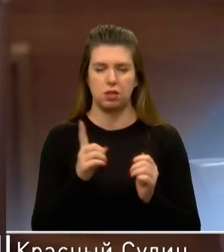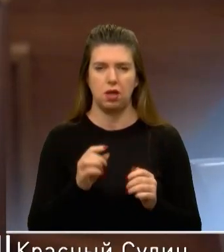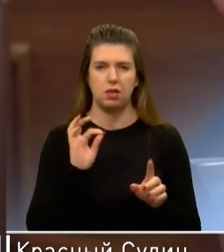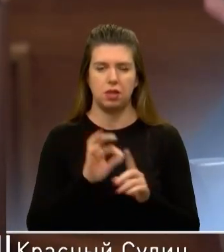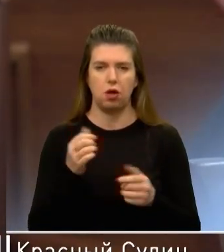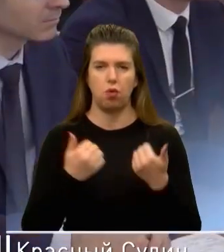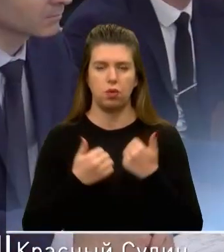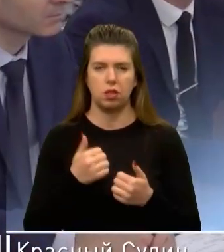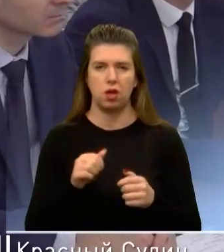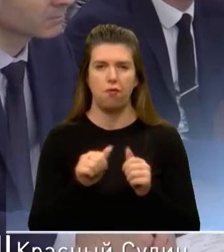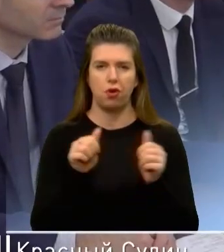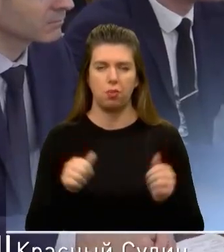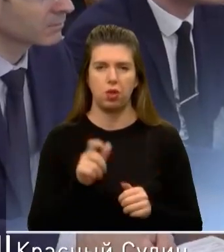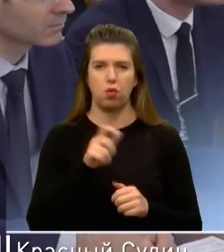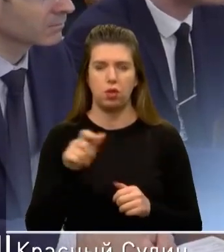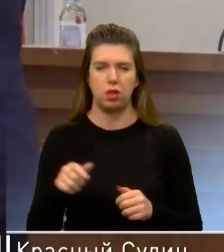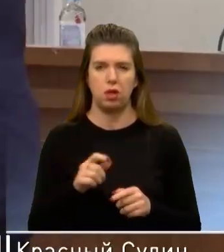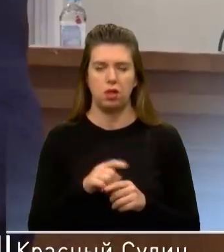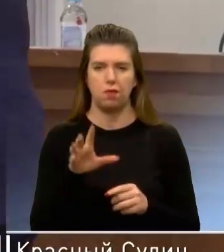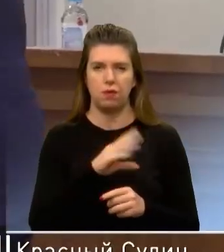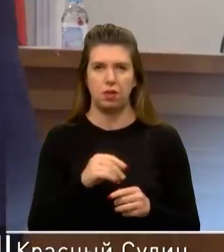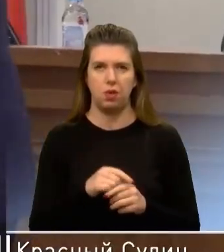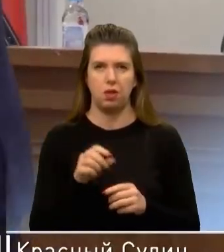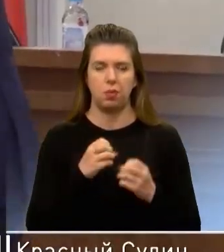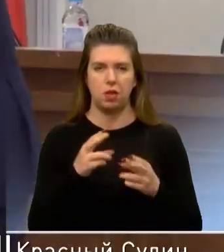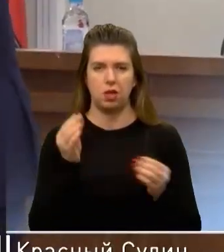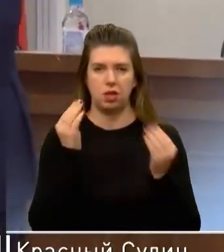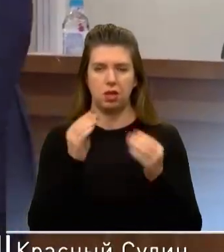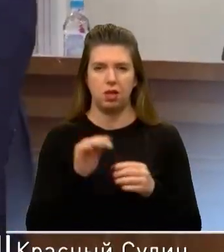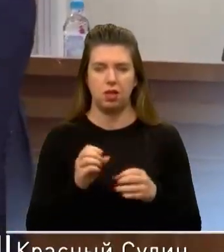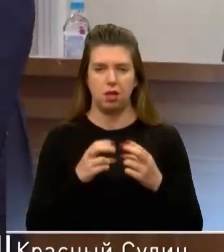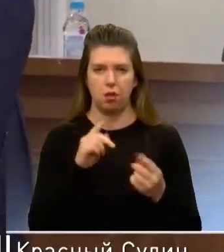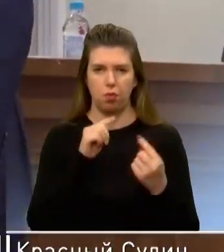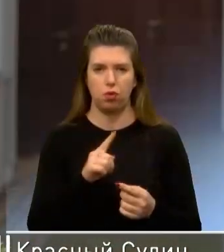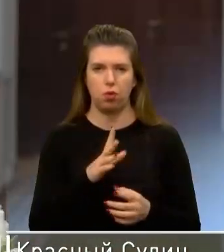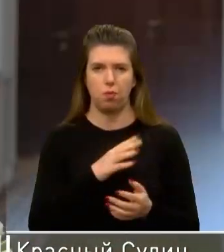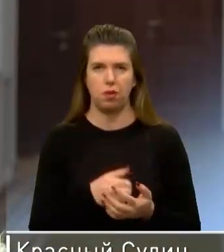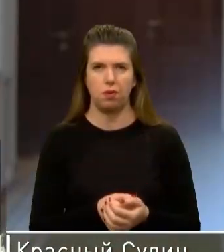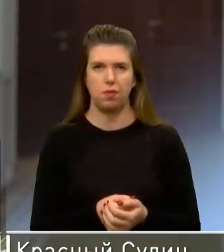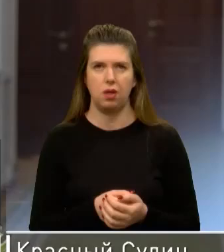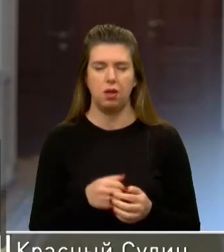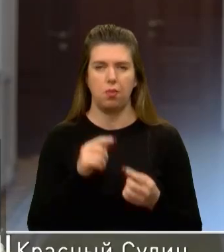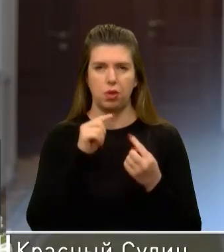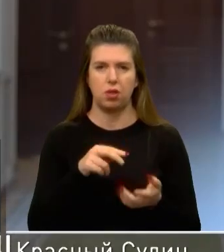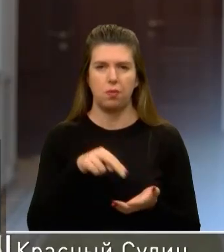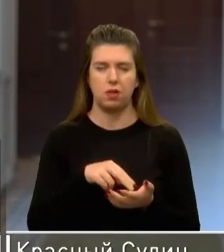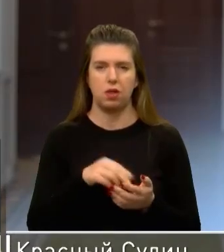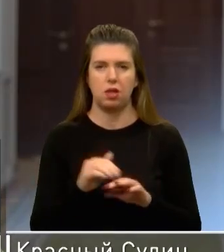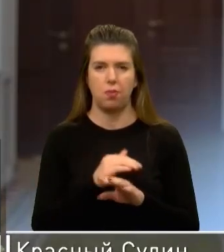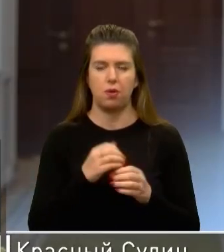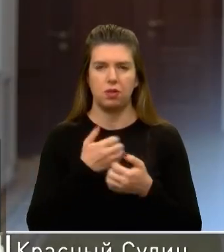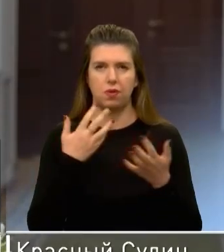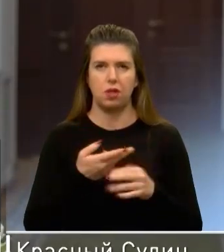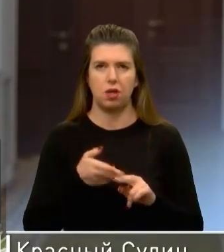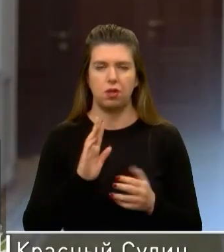цель конкурса сформировать у людей неприятие экстремистской идеологии и терроризма этому противопоставляются добру и свет